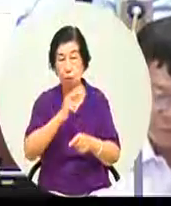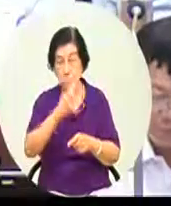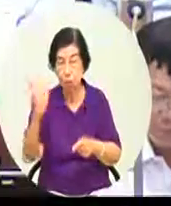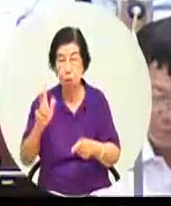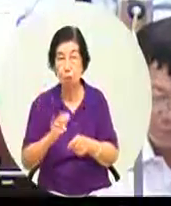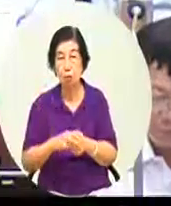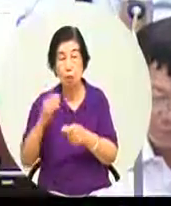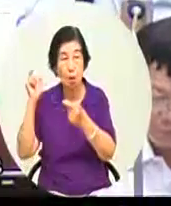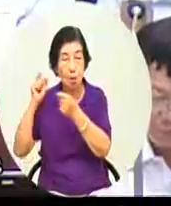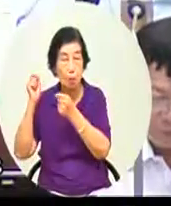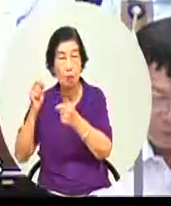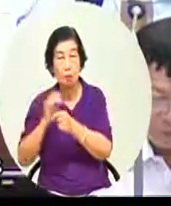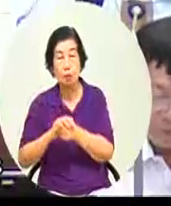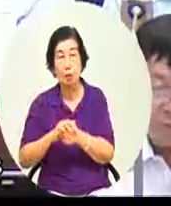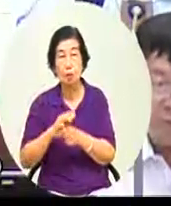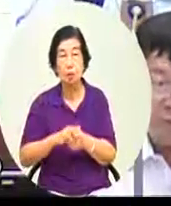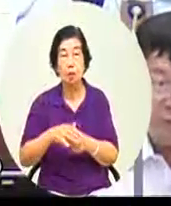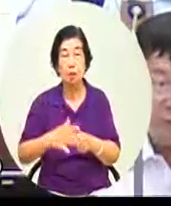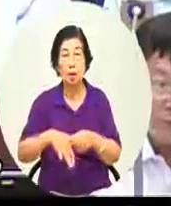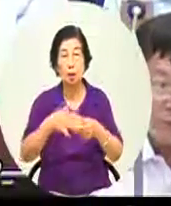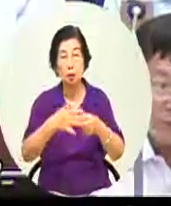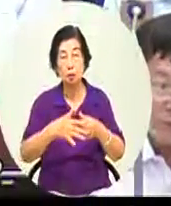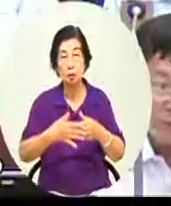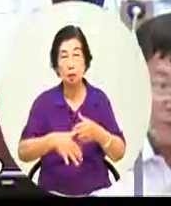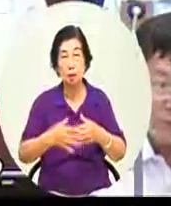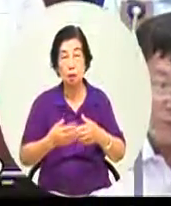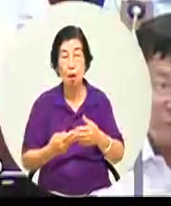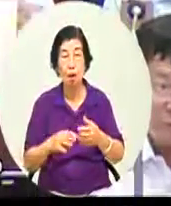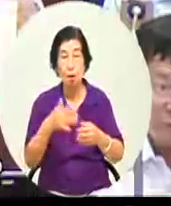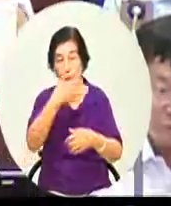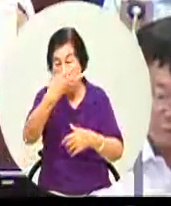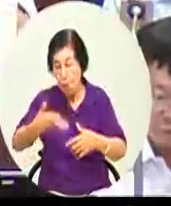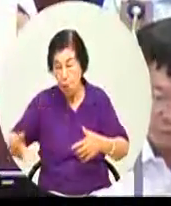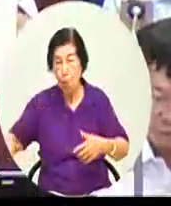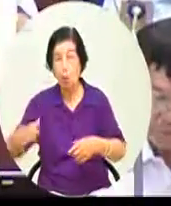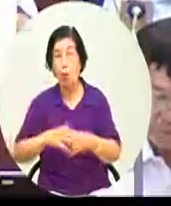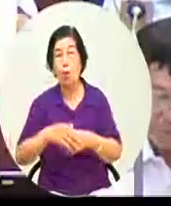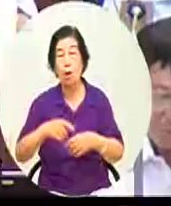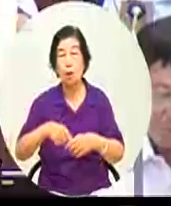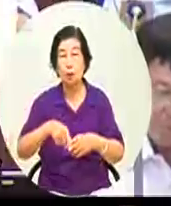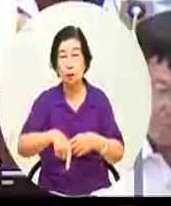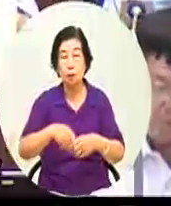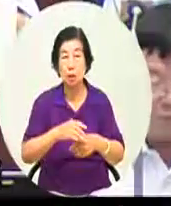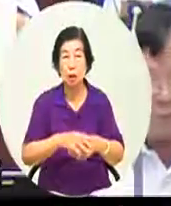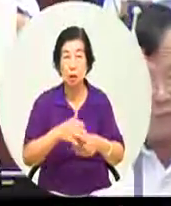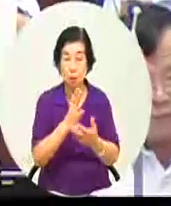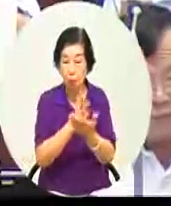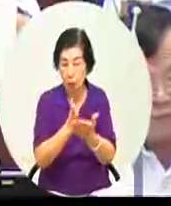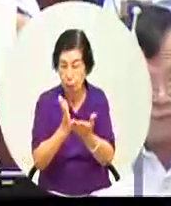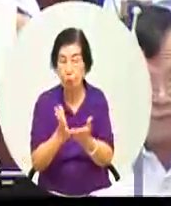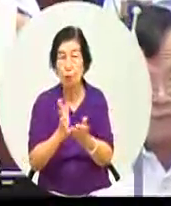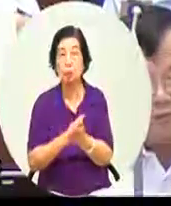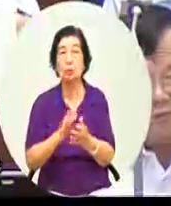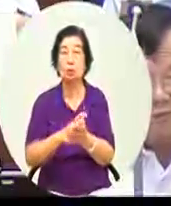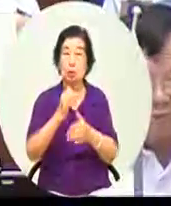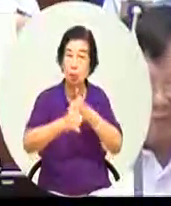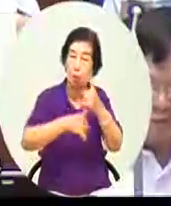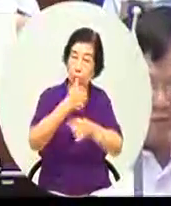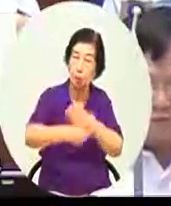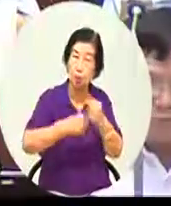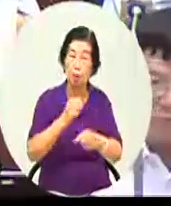办了一系列的水域活动，还有黑沙玩一节。其实我也到现场去跟我们很多旅客当场就是做一